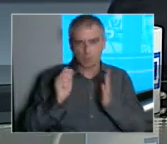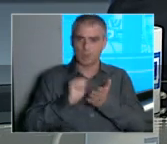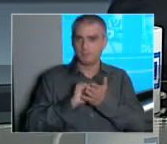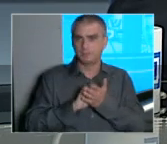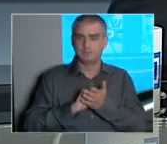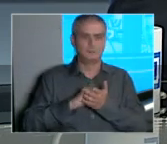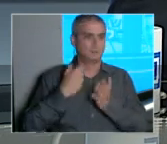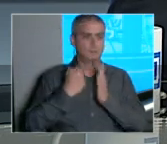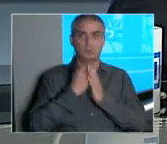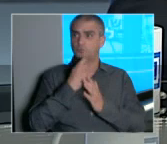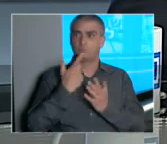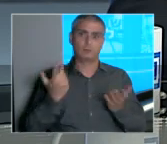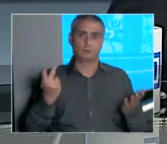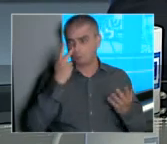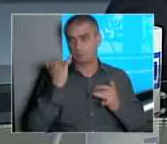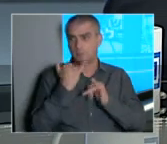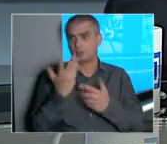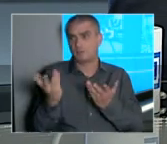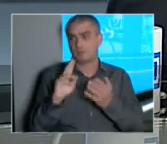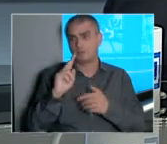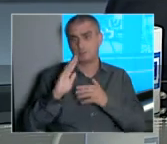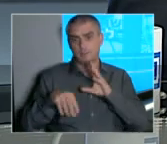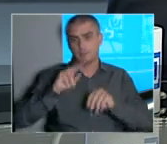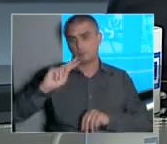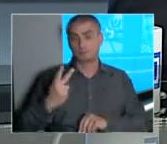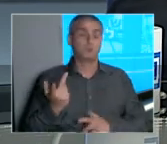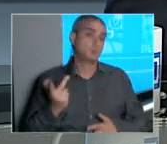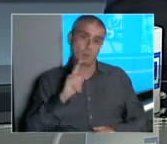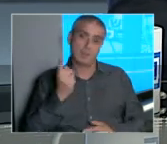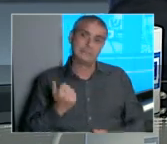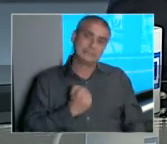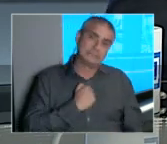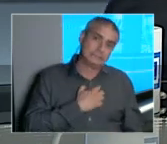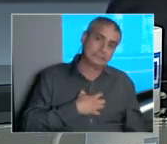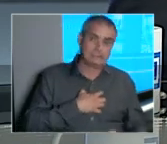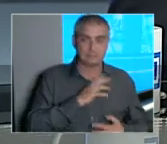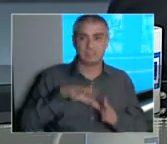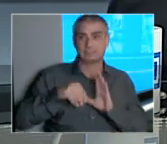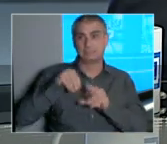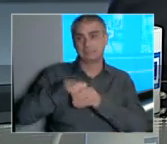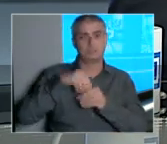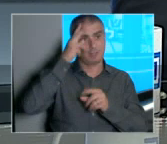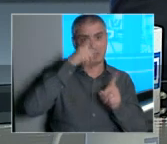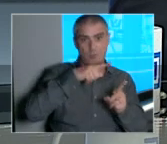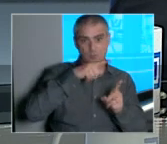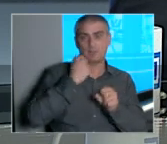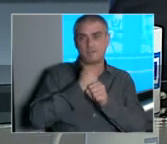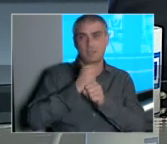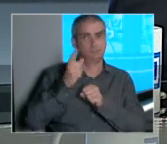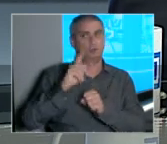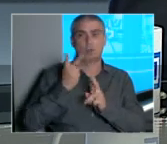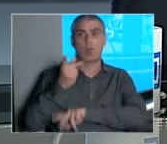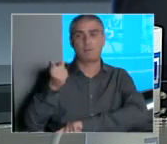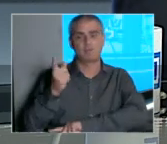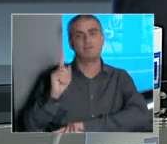המגזינים ושערי הסוף שבוע, בוא נראה מה היא תביא במועד ב'. טוב, זה מעניין. יכול להיות שיהיה נקיפות מצפון לאלו שהצביעו הפעם הקודמת לליכוד, וגרמו לזה שהם לא